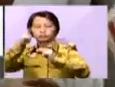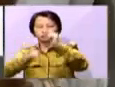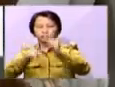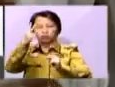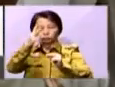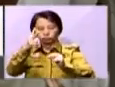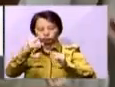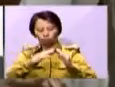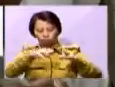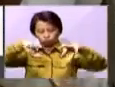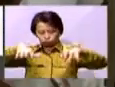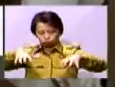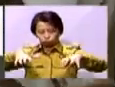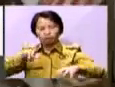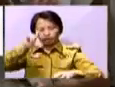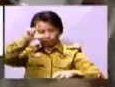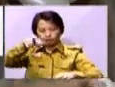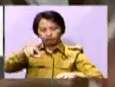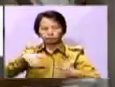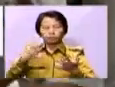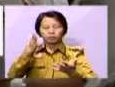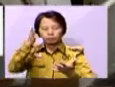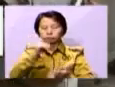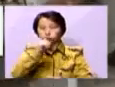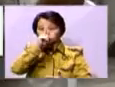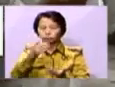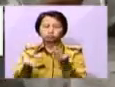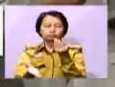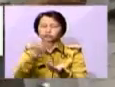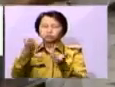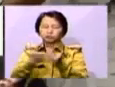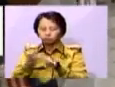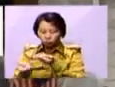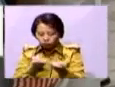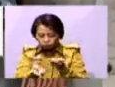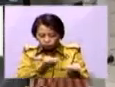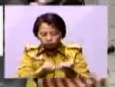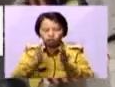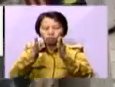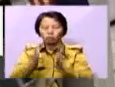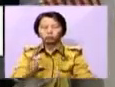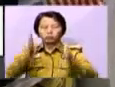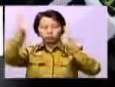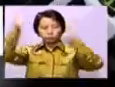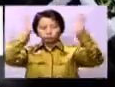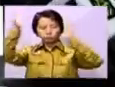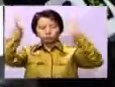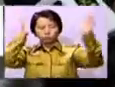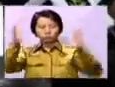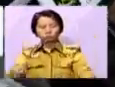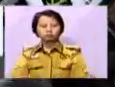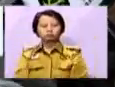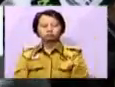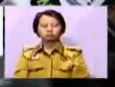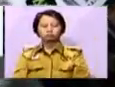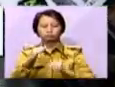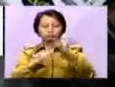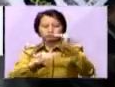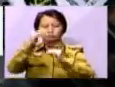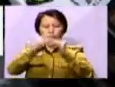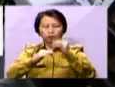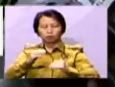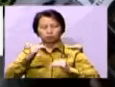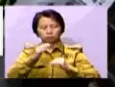dua kompleks tersebut tidak lama lagi yang pasti memudahkan urusan jemaah Malaysia. Kompleks Tabung